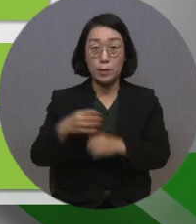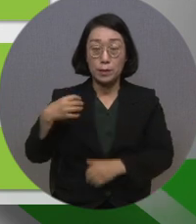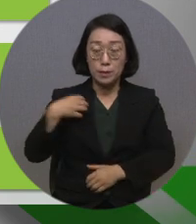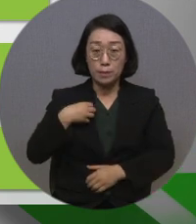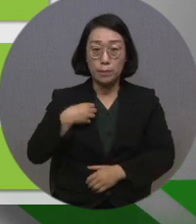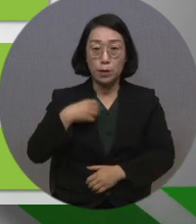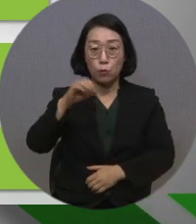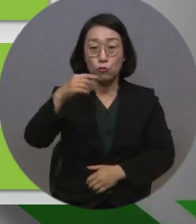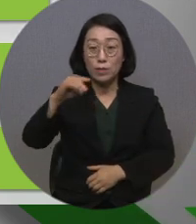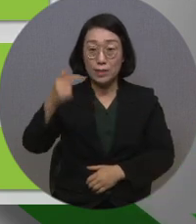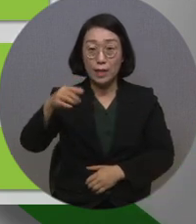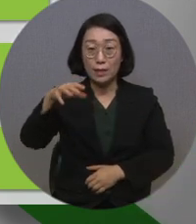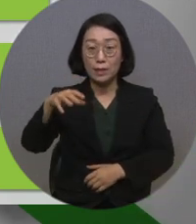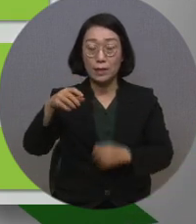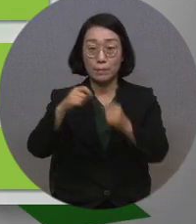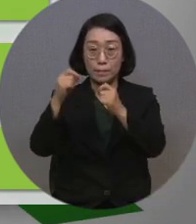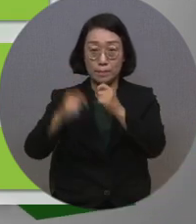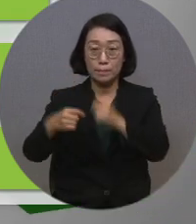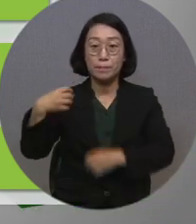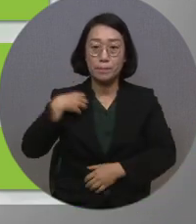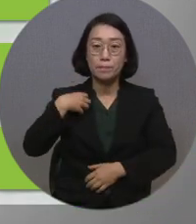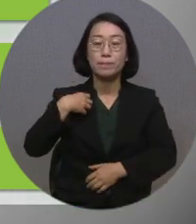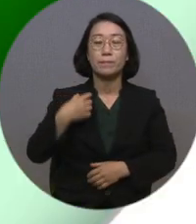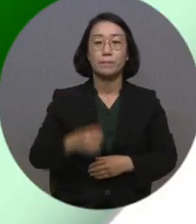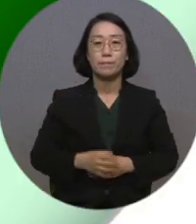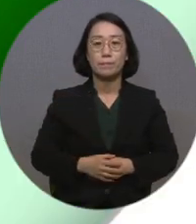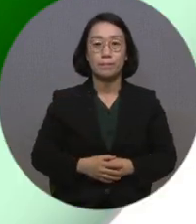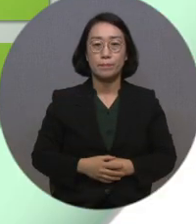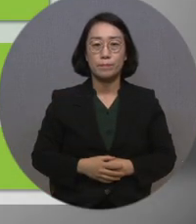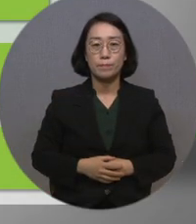담당지사는 울산지사입니다.